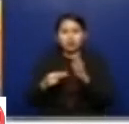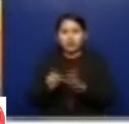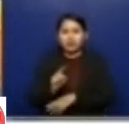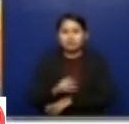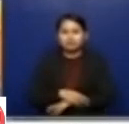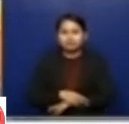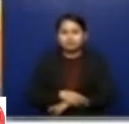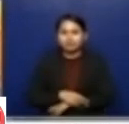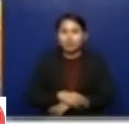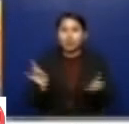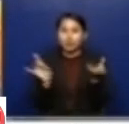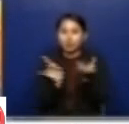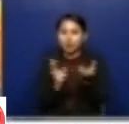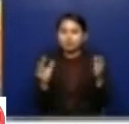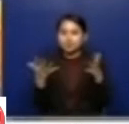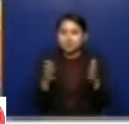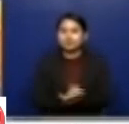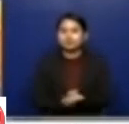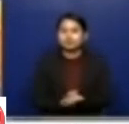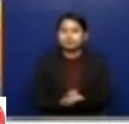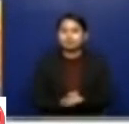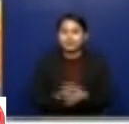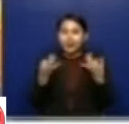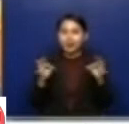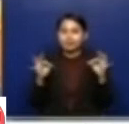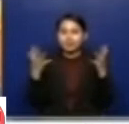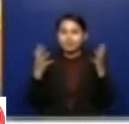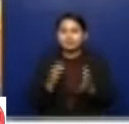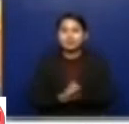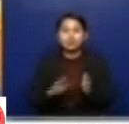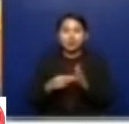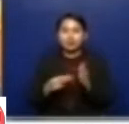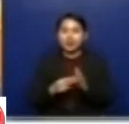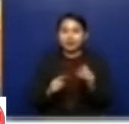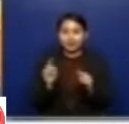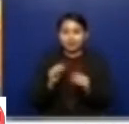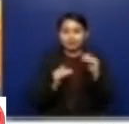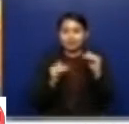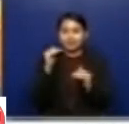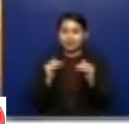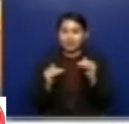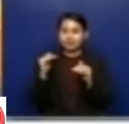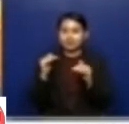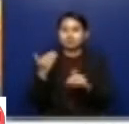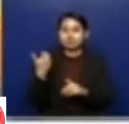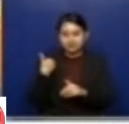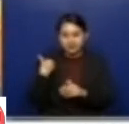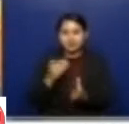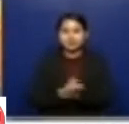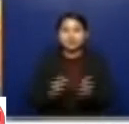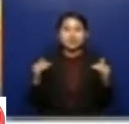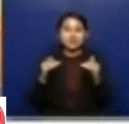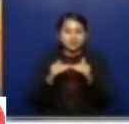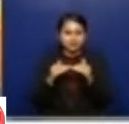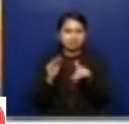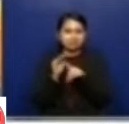ยภาพคุณภาพแล้วก็เสถียรภาพจนนำมาสู่การสร้างความเหลื่อมล้ำและความไม่เป็นธรรมการละเมิดสิทธิมนุษ